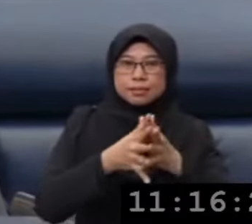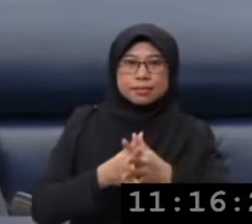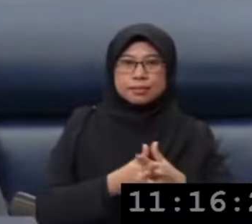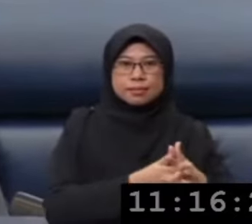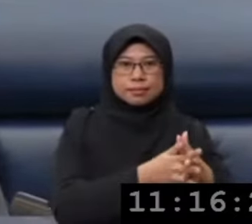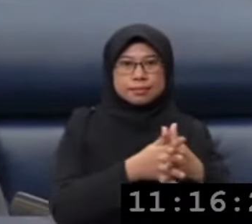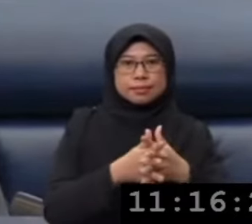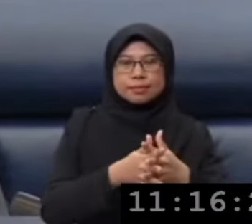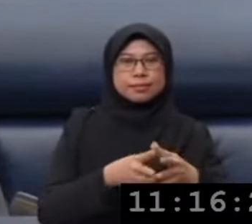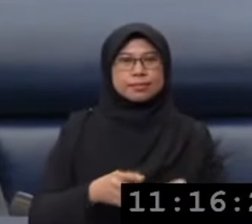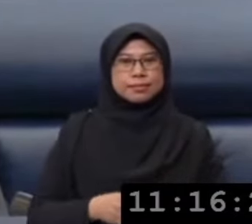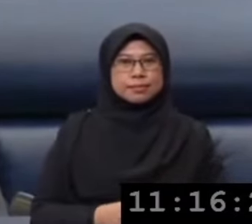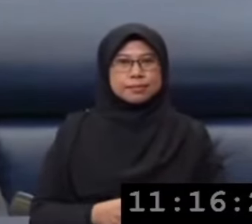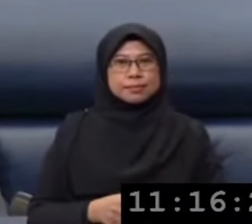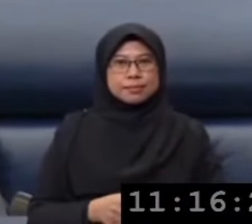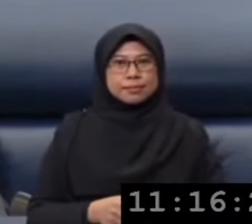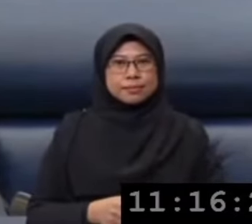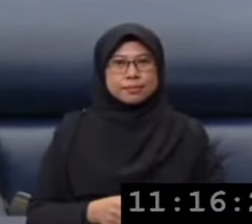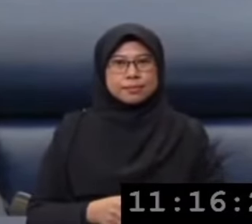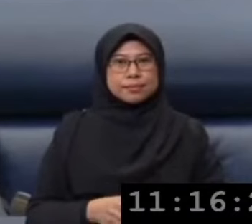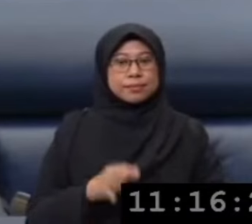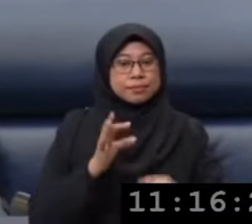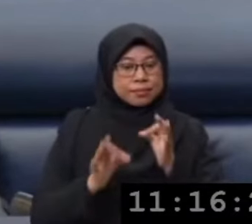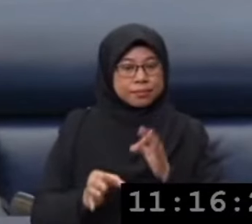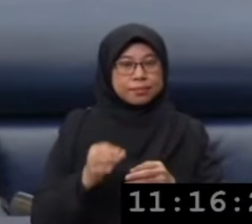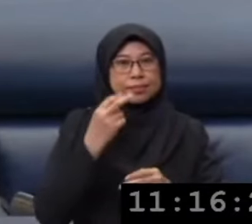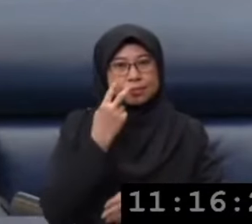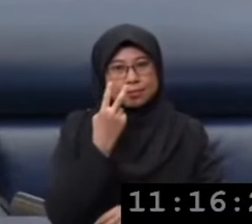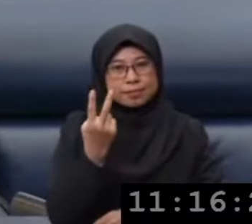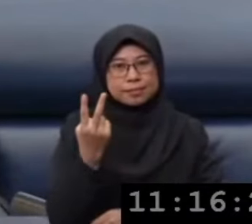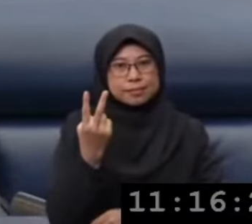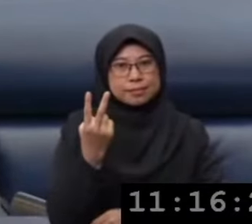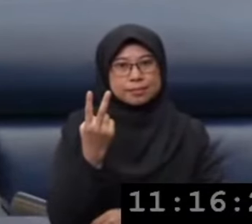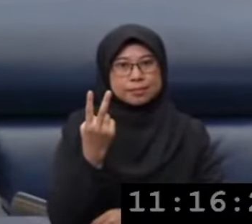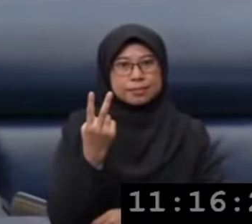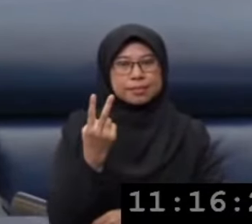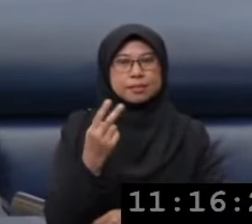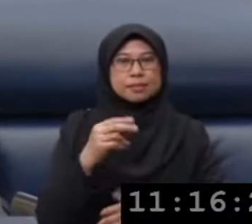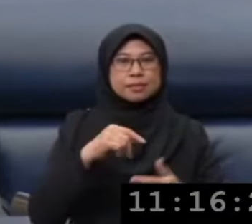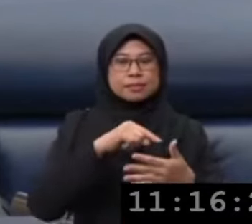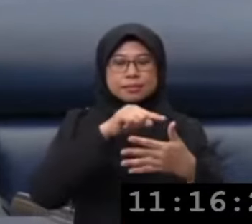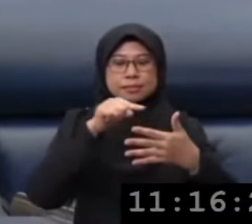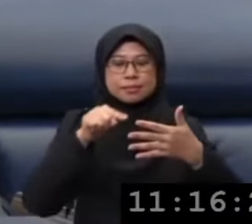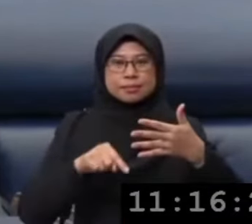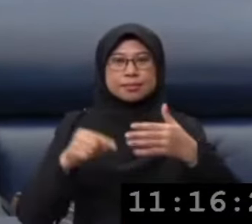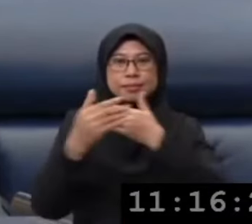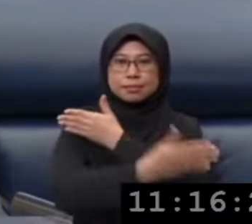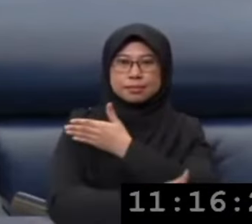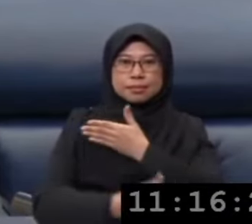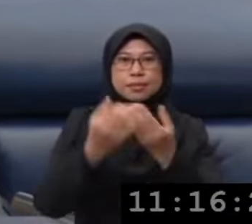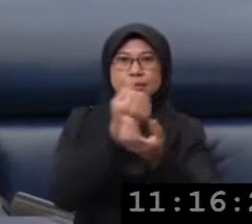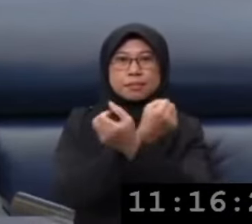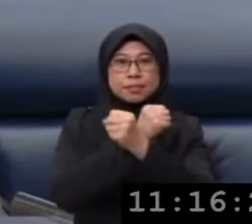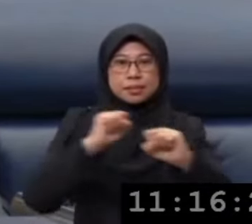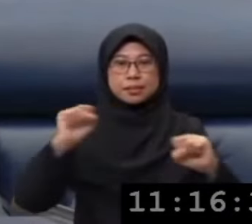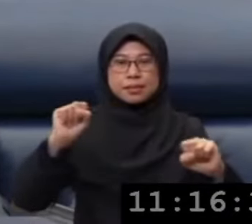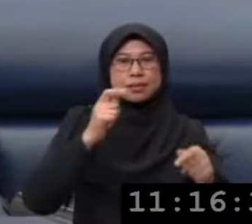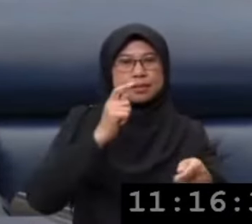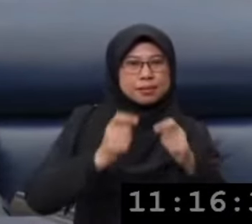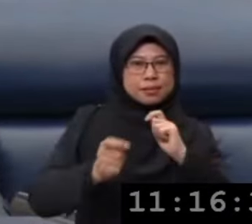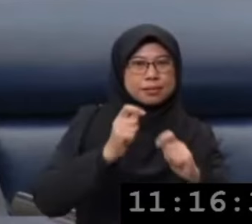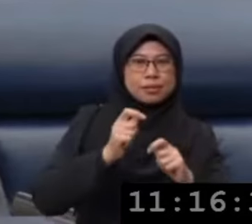Syarikat jadi kalau kita lihat di antara negara-negara ini dengan penyedia-penyedia platform ini